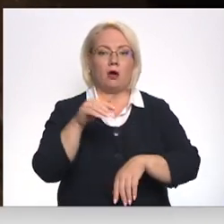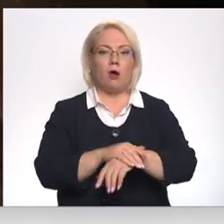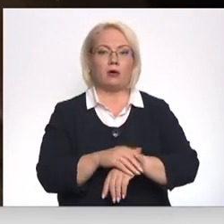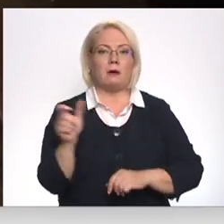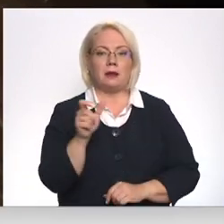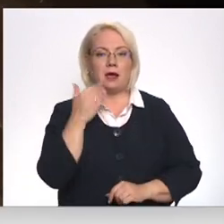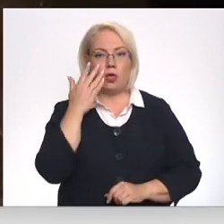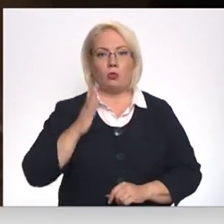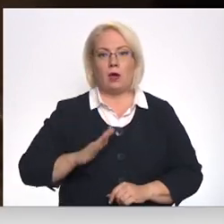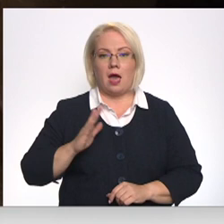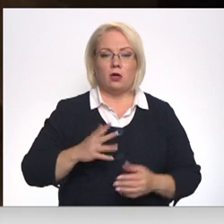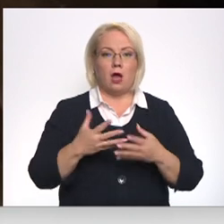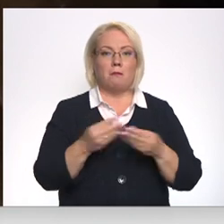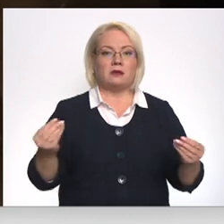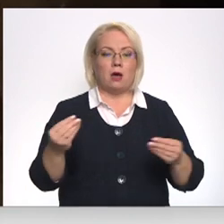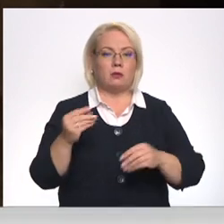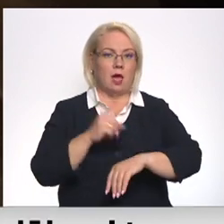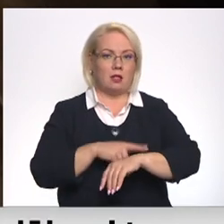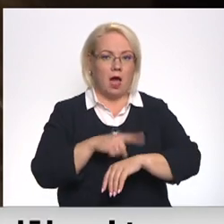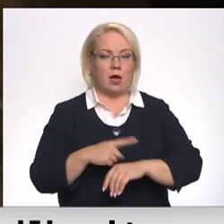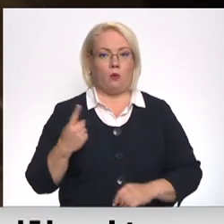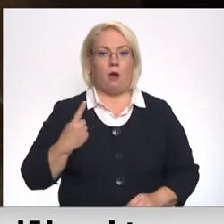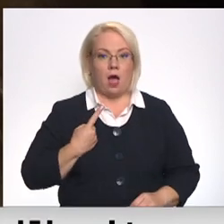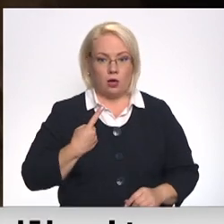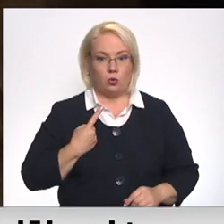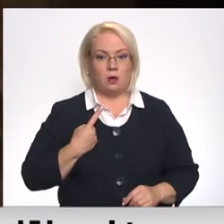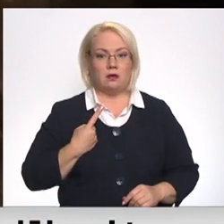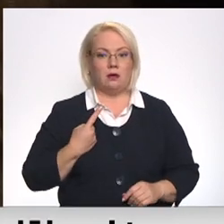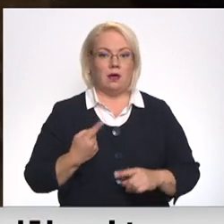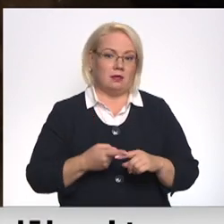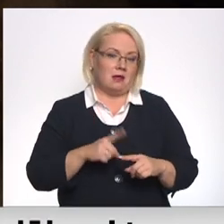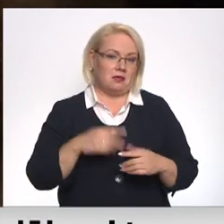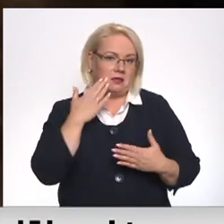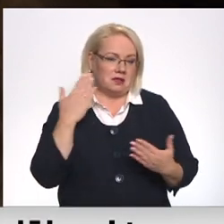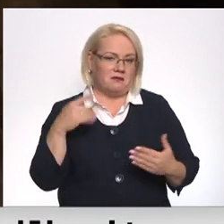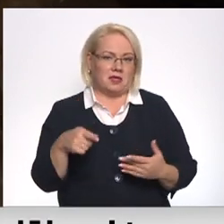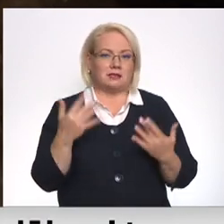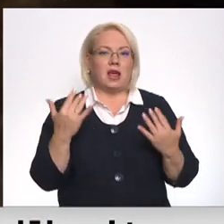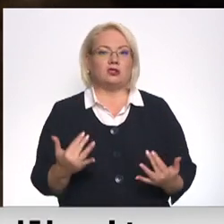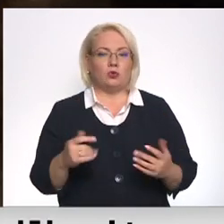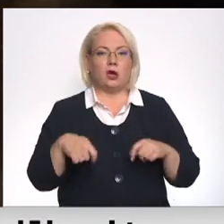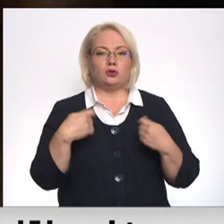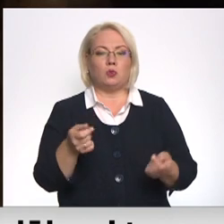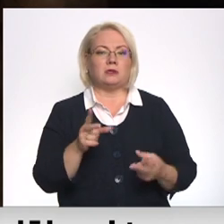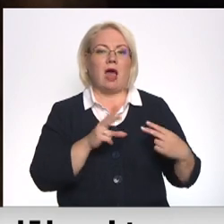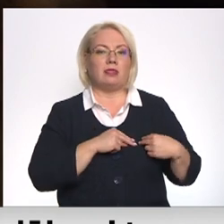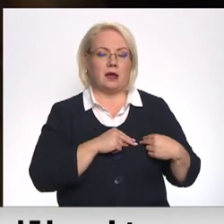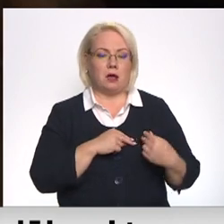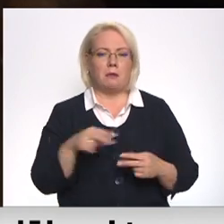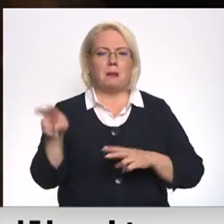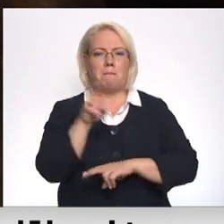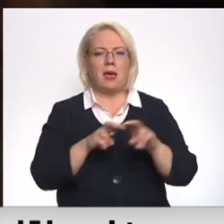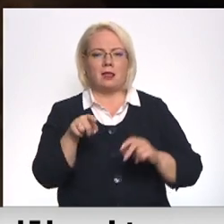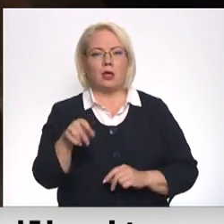kad tu gaidi. Un ja tu pazaudē laiku gaidot, tad nezinu, vai arī tas rezultāts dos to gandarījumu, bet kaut kā meklē to